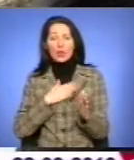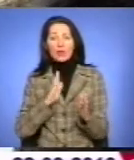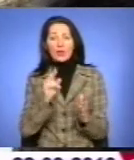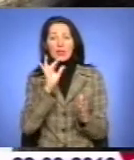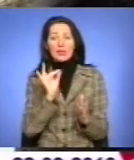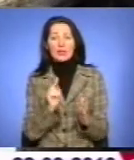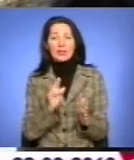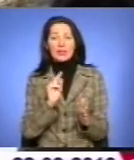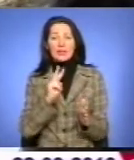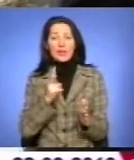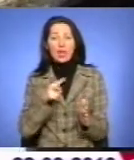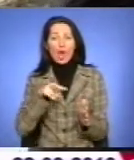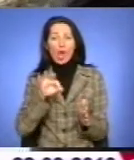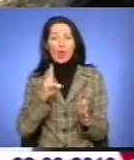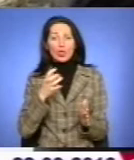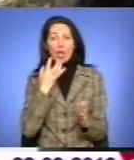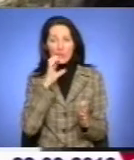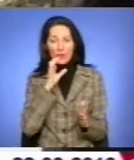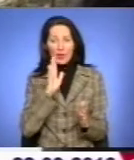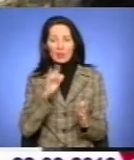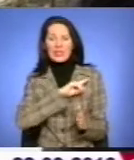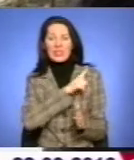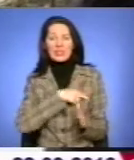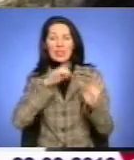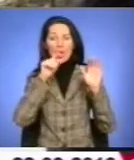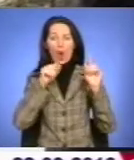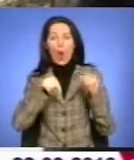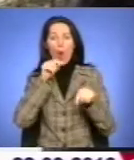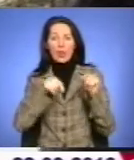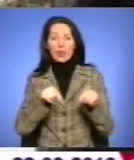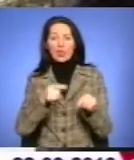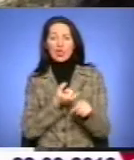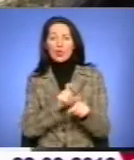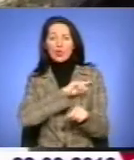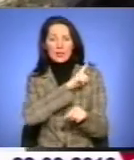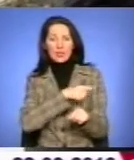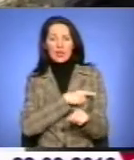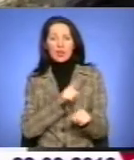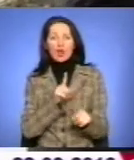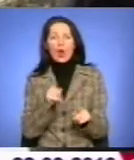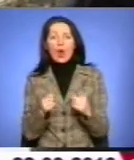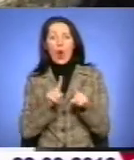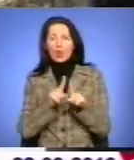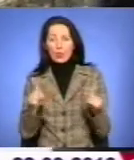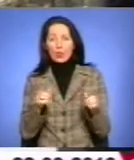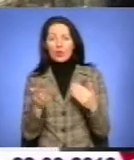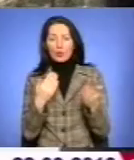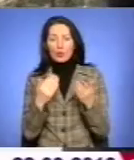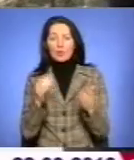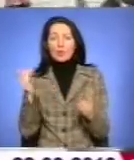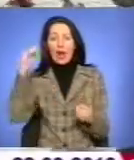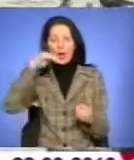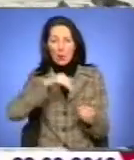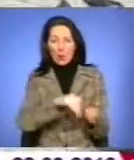півдня і мали би сильні і дуже сильні опади, особливо це стосується Карпатського регіону, нашого південного регіону, то, звичайно, рівні води будуть